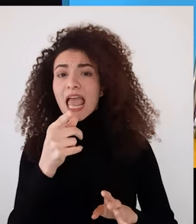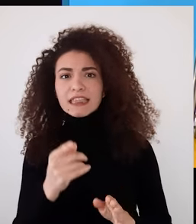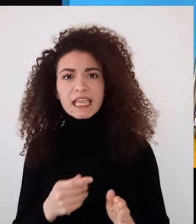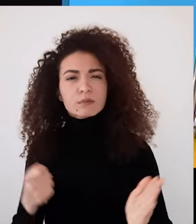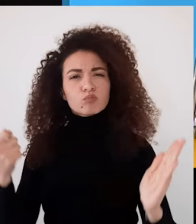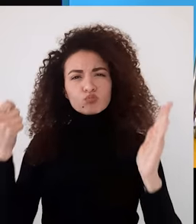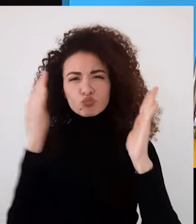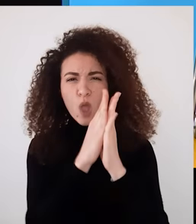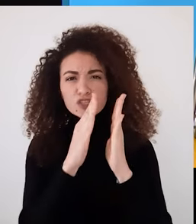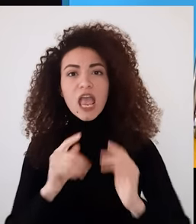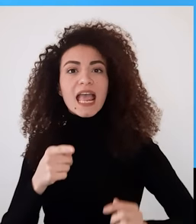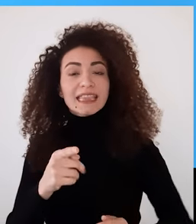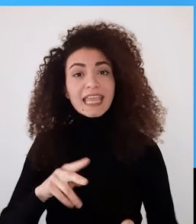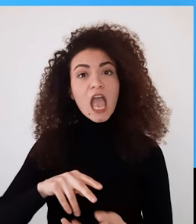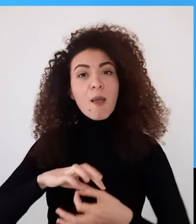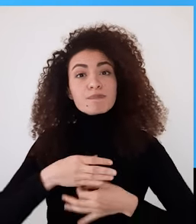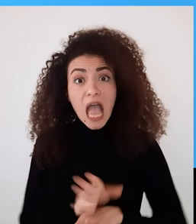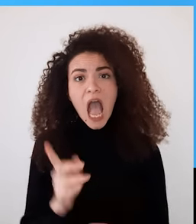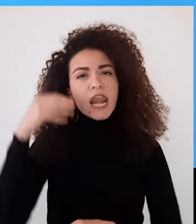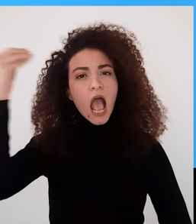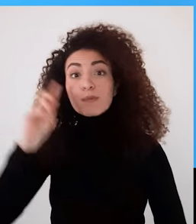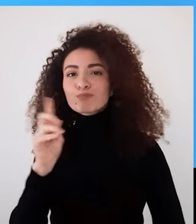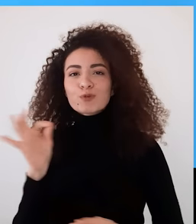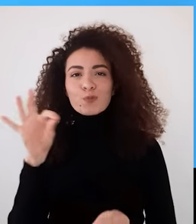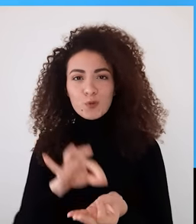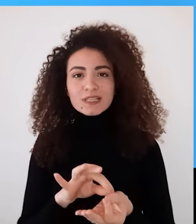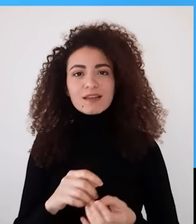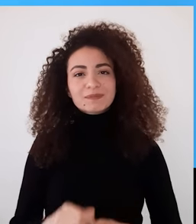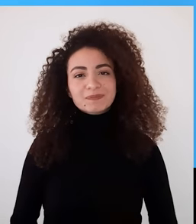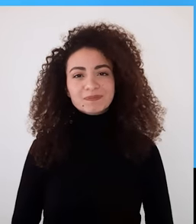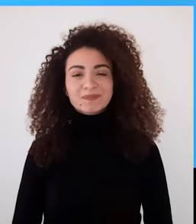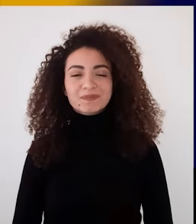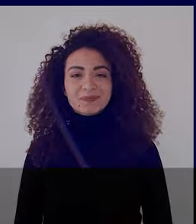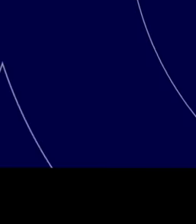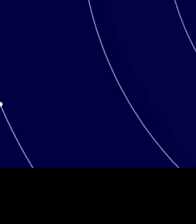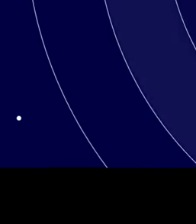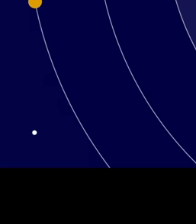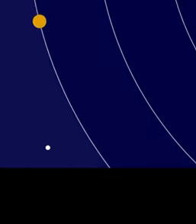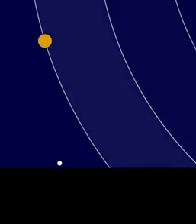شيء عم بيأخرك عن تحقيق حلمك؟ لقينا بالفقرة التالية لتمرين تطبيقي فعال.